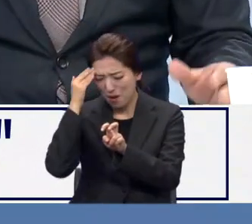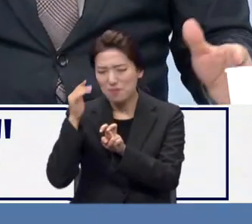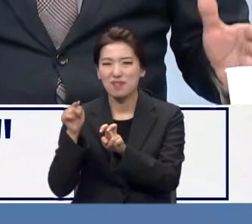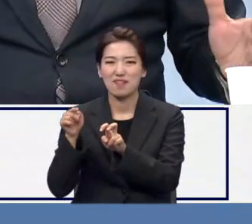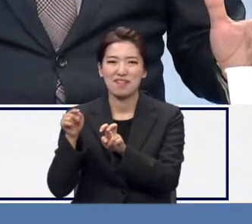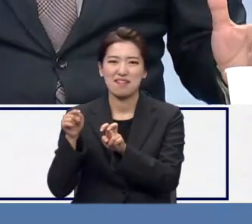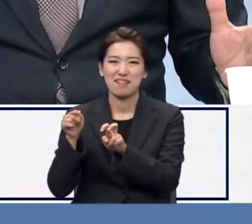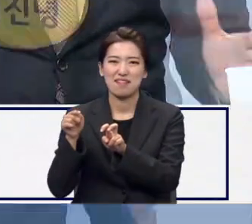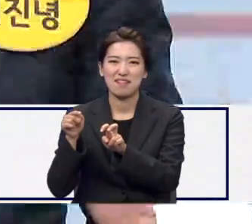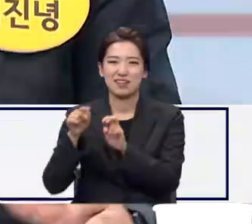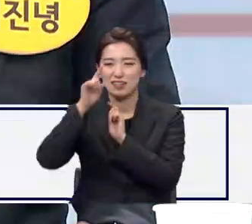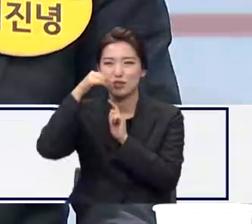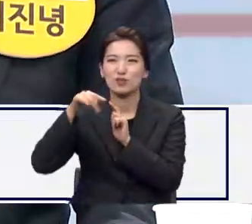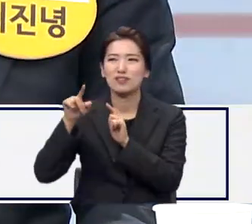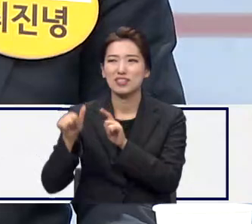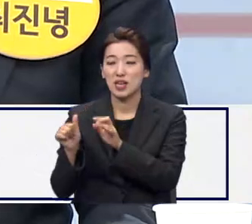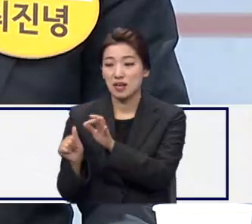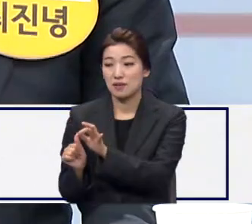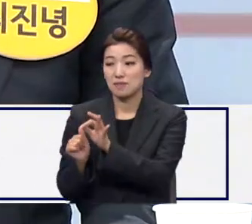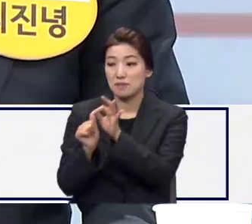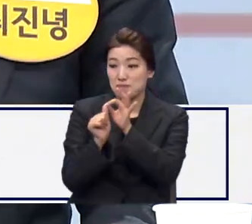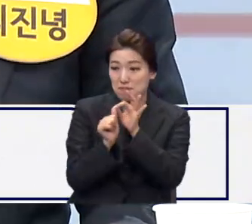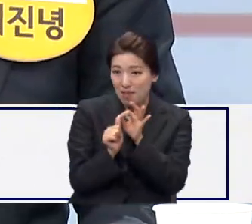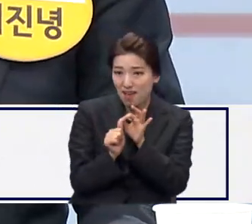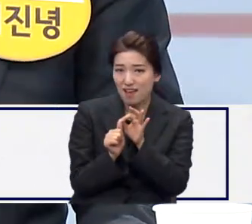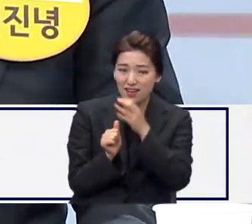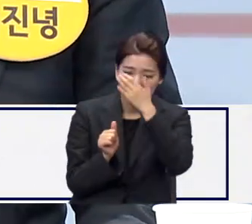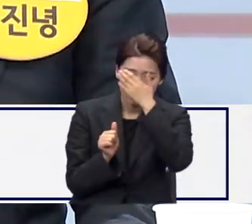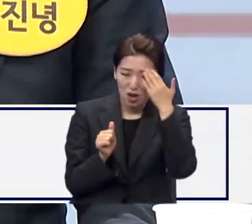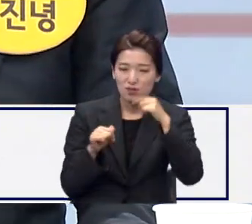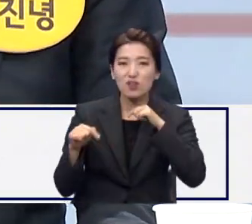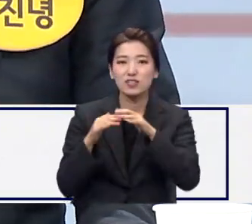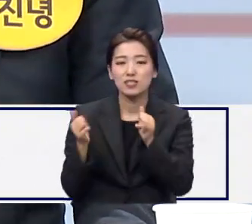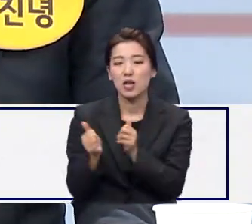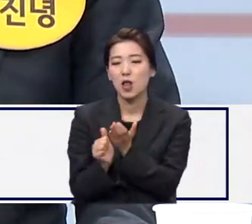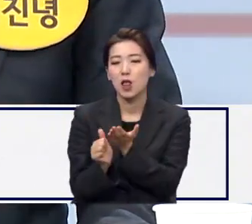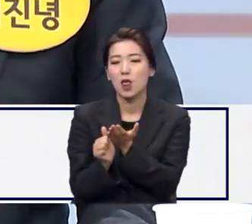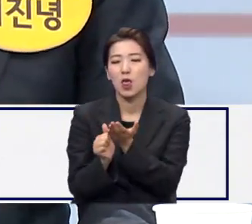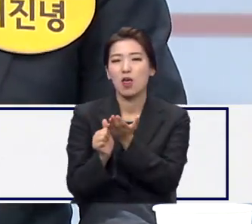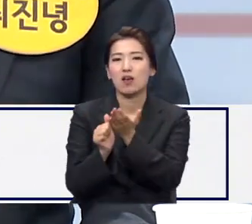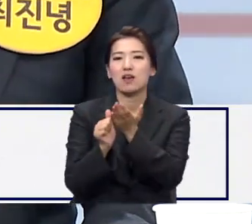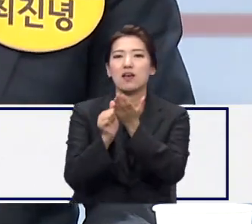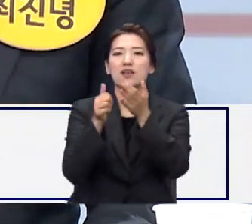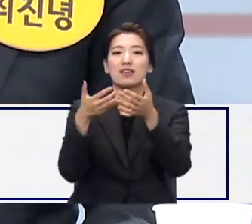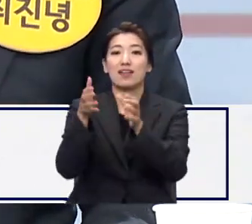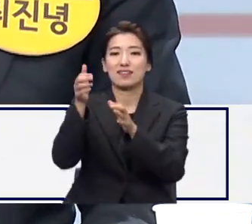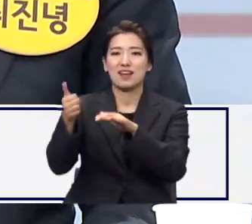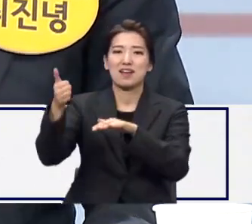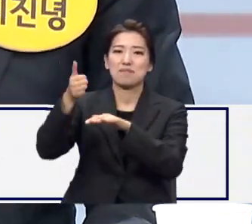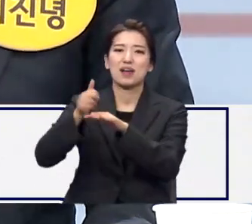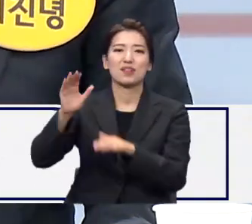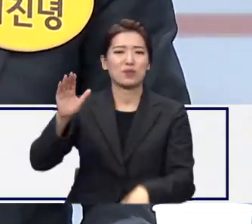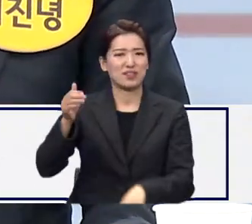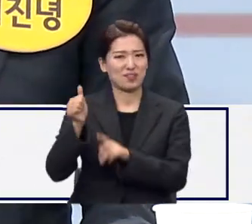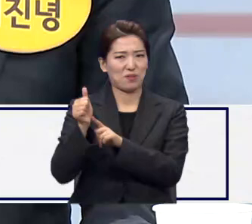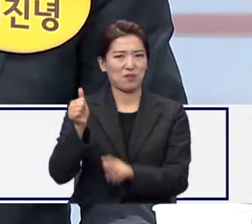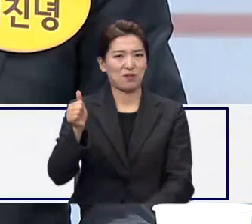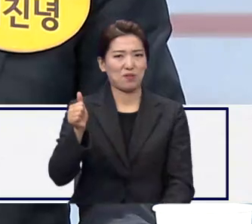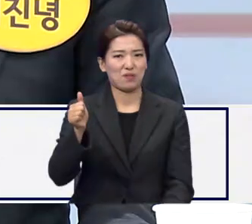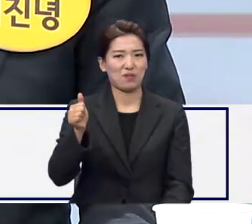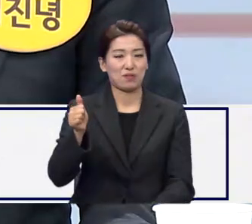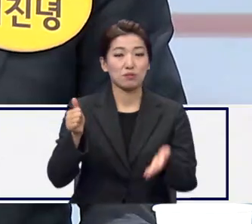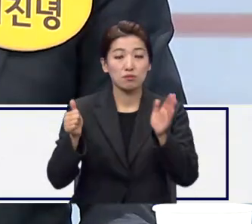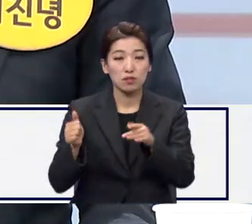가지고 정말 년 정치인으로 지금 키워 준 것 아니겠습니까 그럼에도 불구하고 탄핵 사태 때에 어떻게 보면